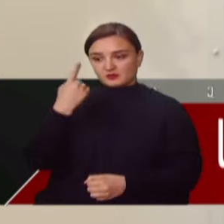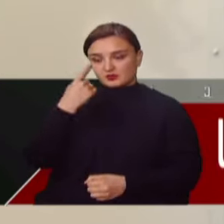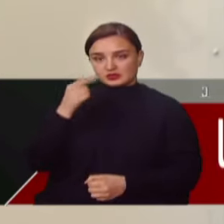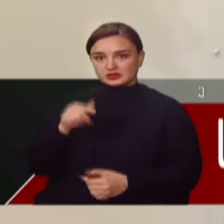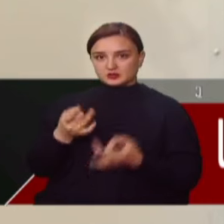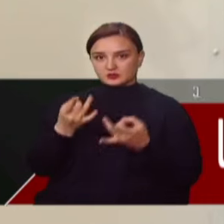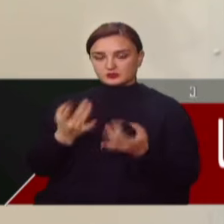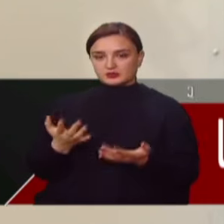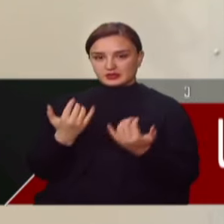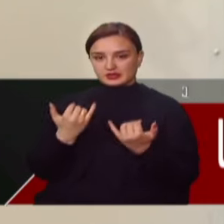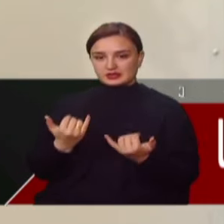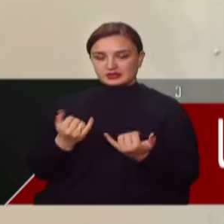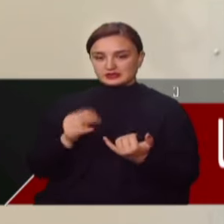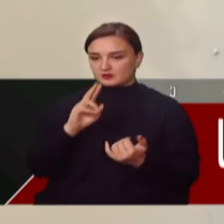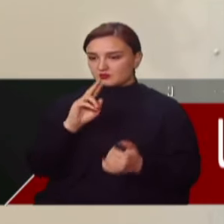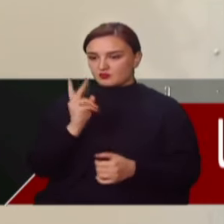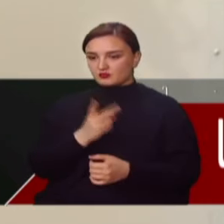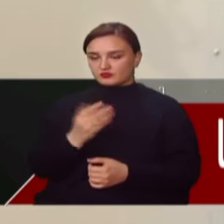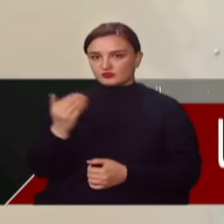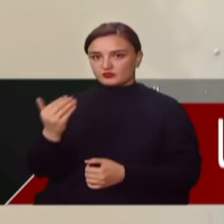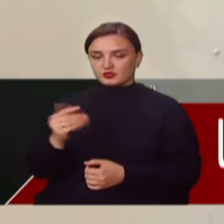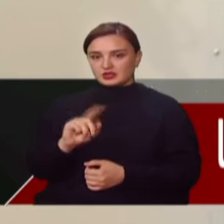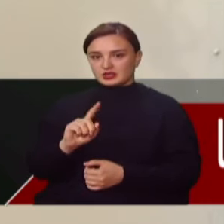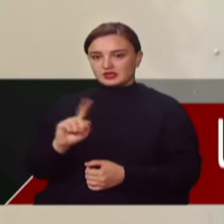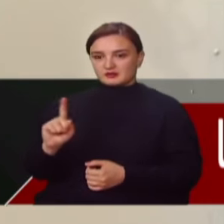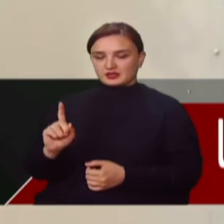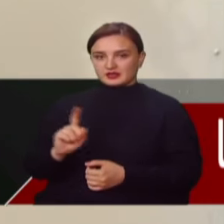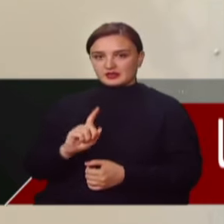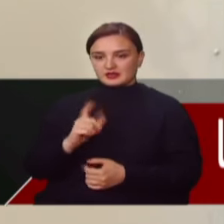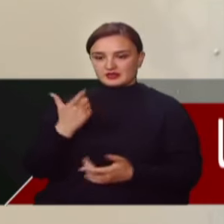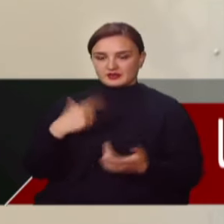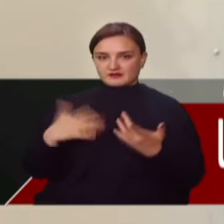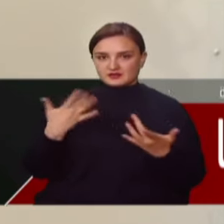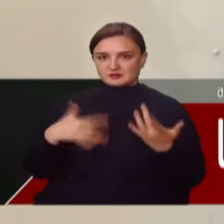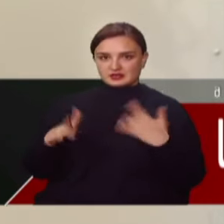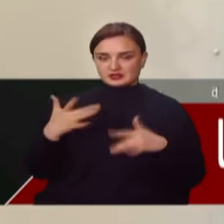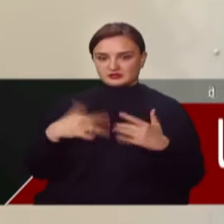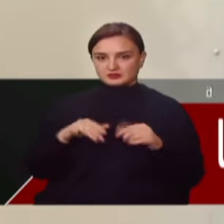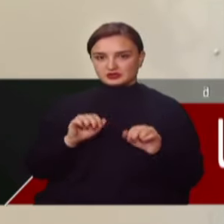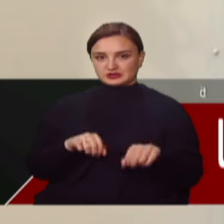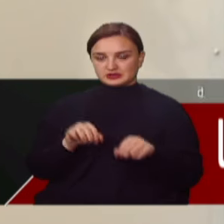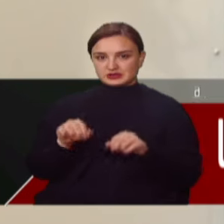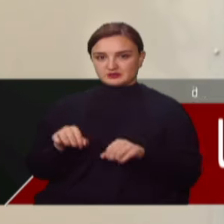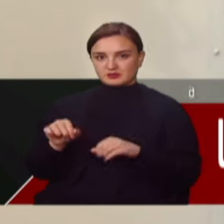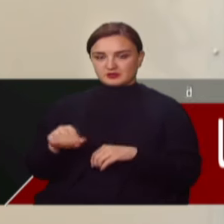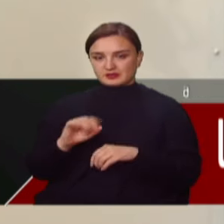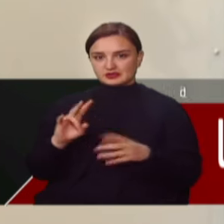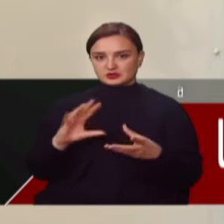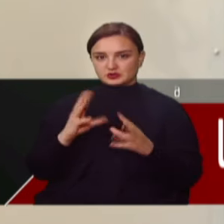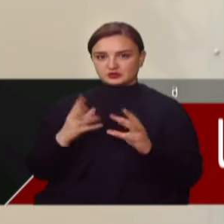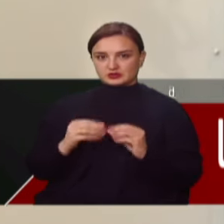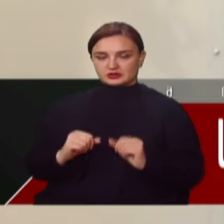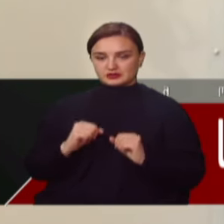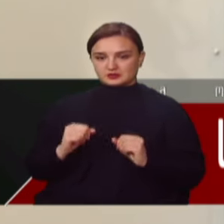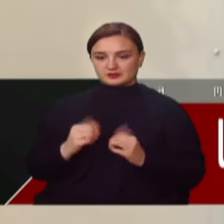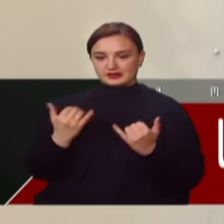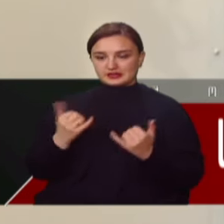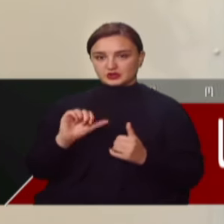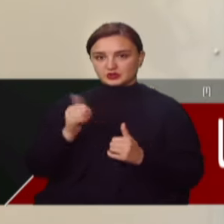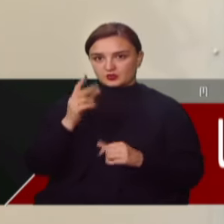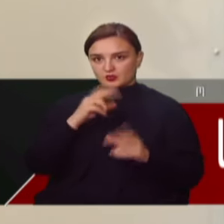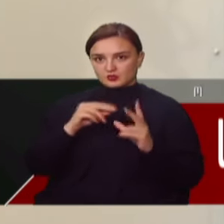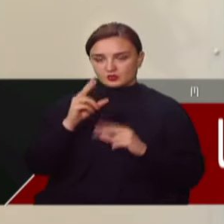არის უბრალოდ დღეს ან მომჩივნის მიმართ რაიმენაირად თავის მართლების შესაძლებლობა მათი მხრიდან, ან ზოგადად ცდილობენ რომ დღეს როგორღაც